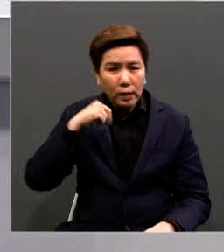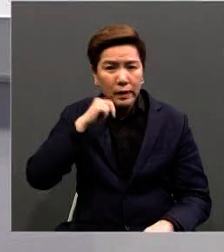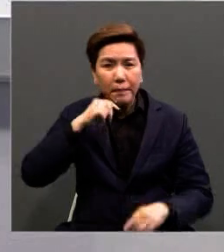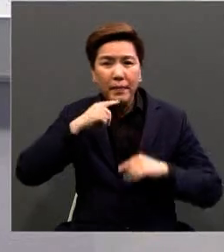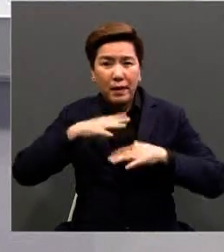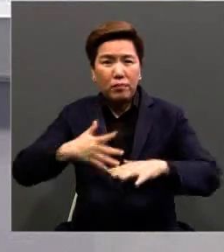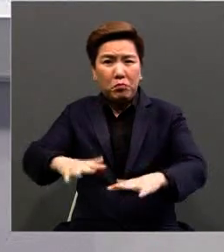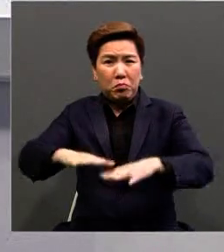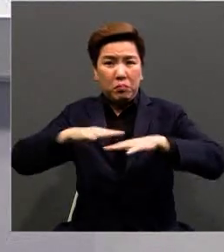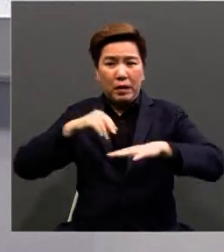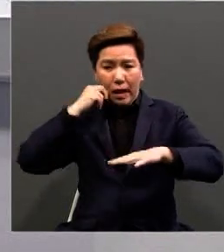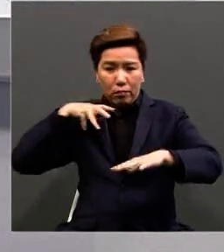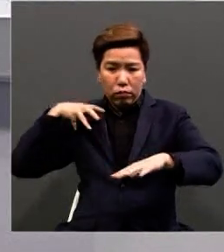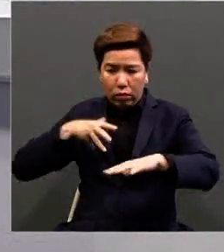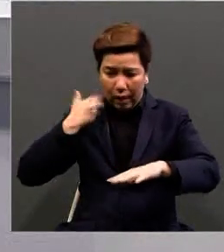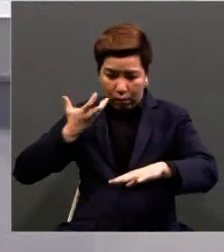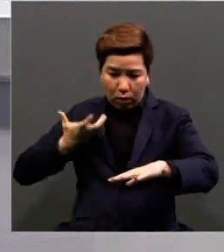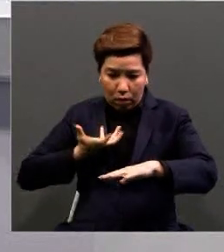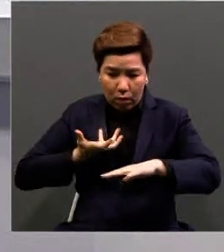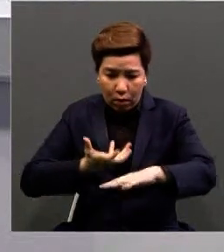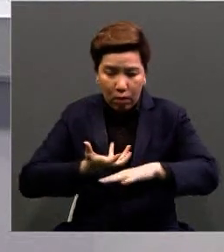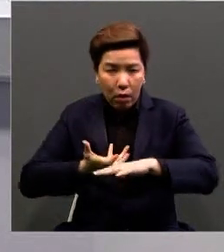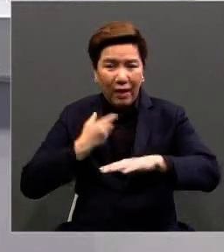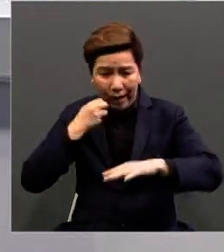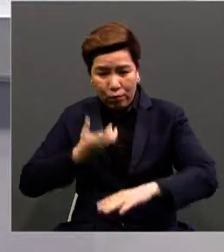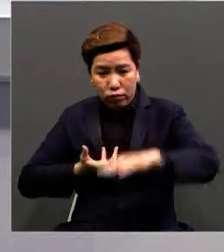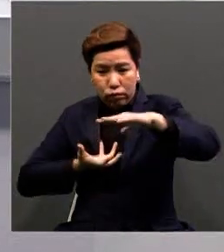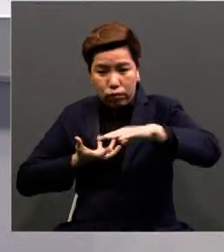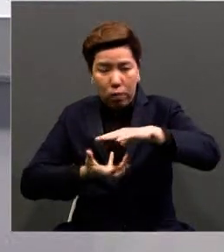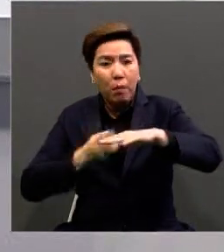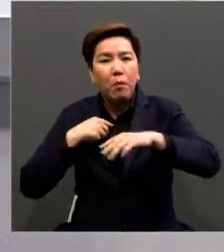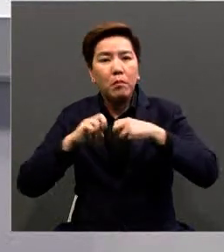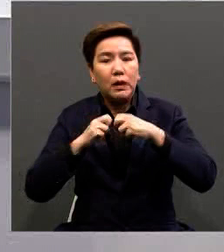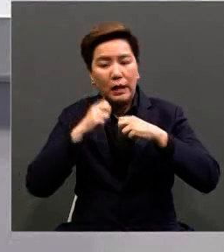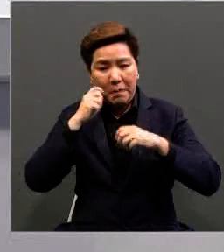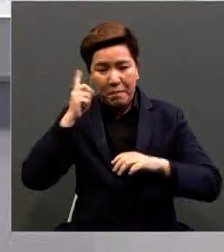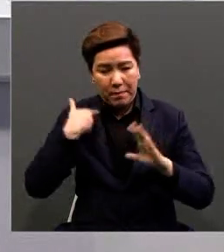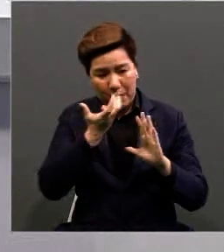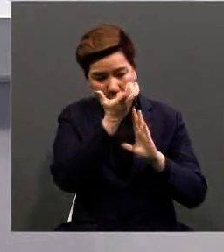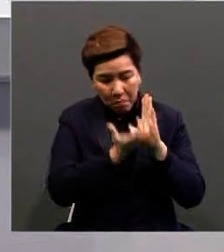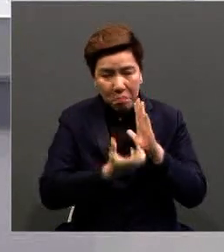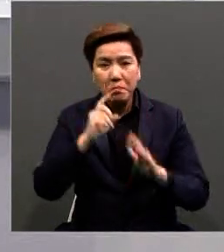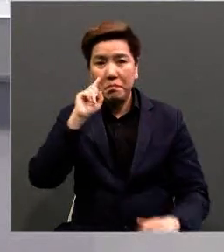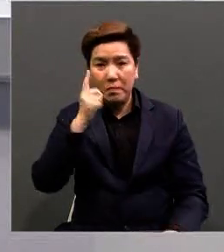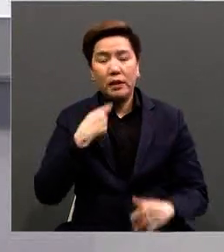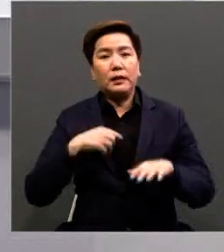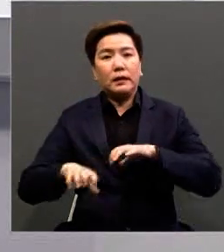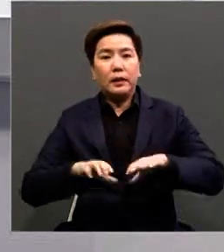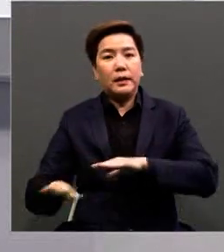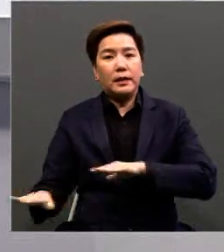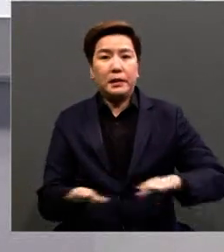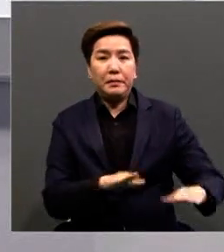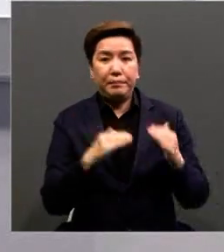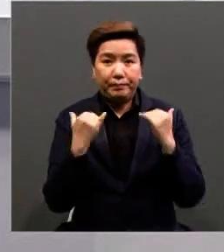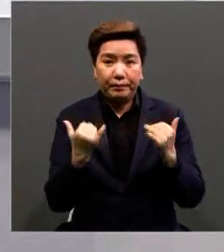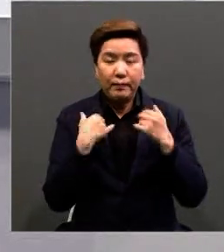ำทะเลหนุนหรือไม่จะสามารถบริหารจัดการน้ำหรือว่าระบายน้ำออกได้ทันหรือเปล่ารับกับมวลน้ำใหม่ที่อาจจะมาในช่วงนี้ด้วยนะครับอย่างเช่นท่านนายก